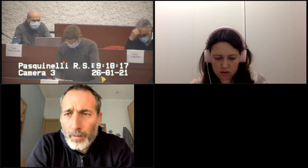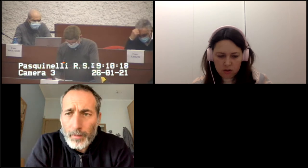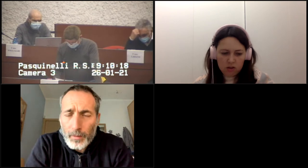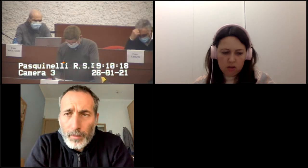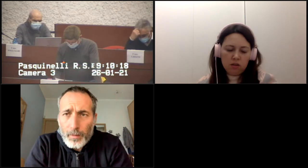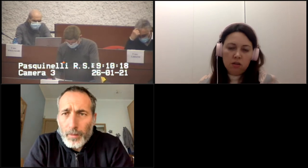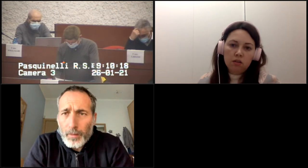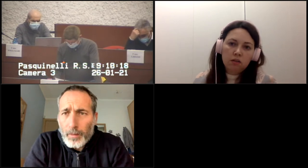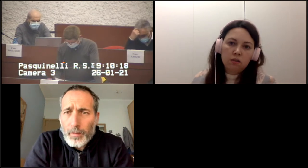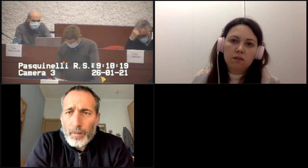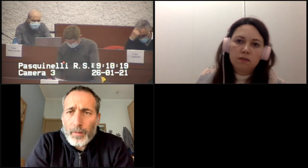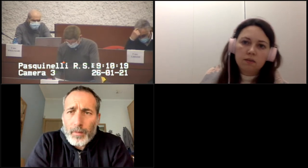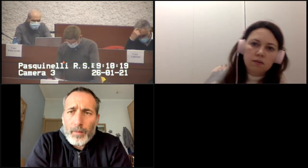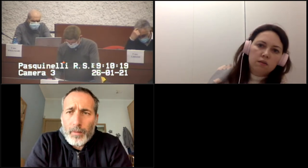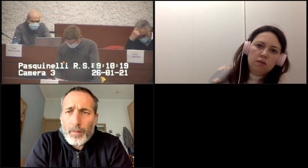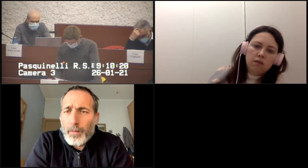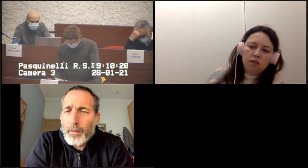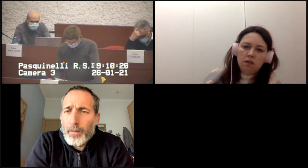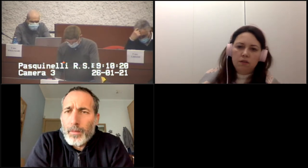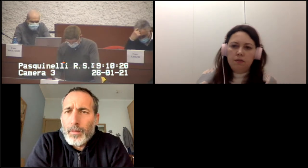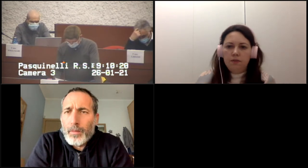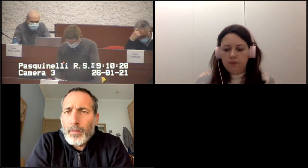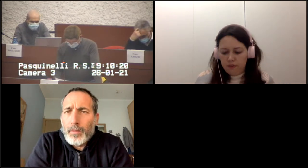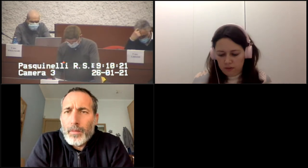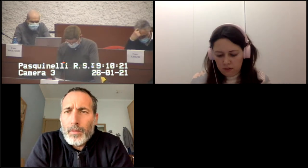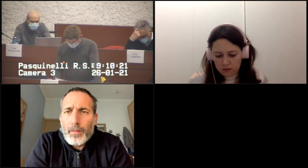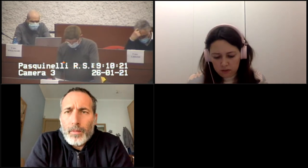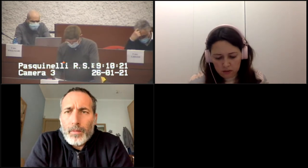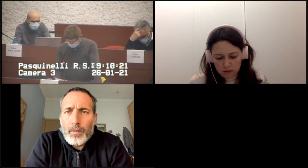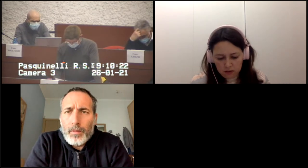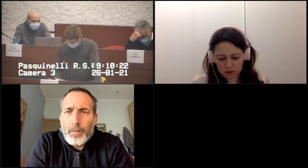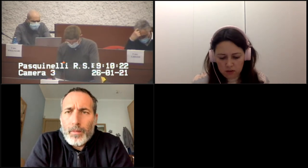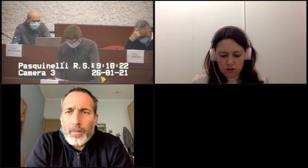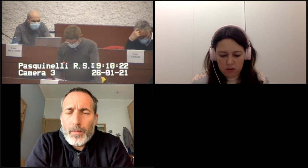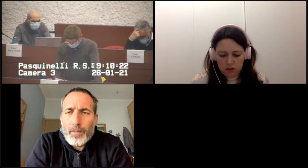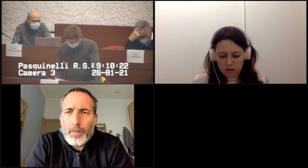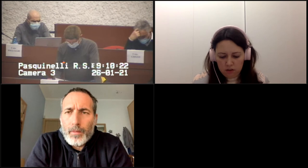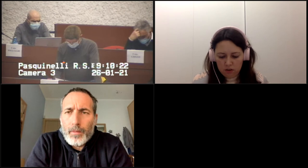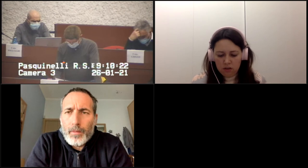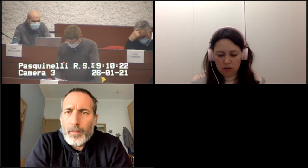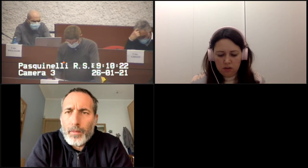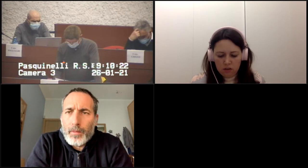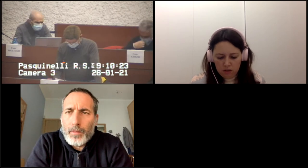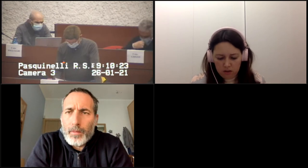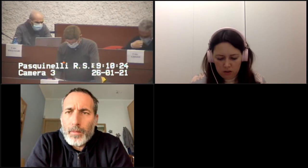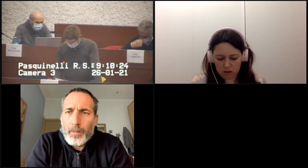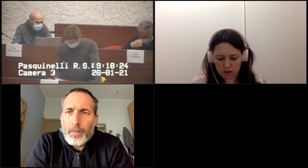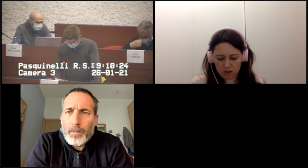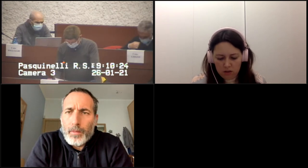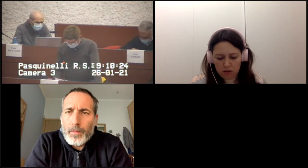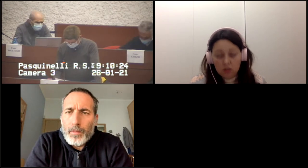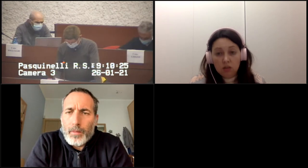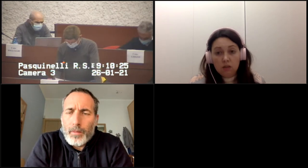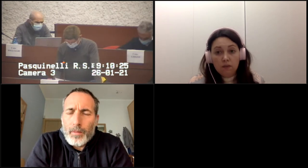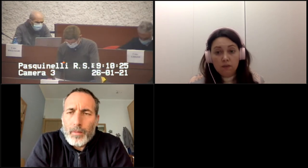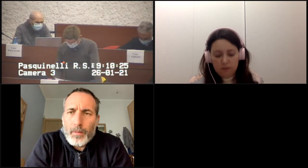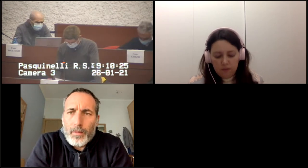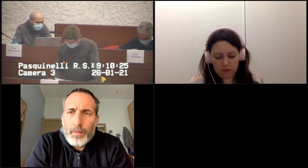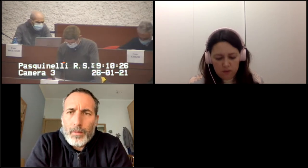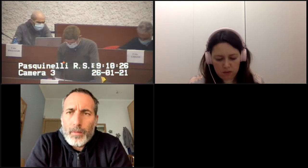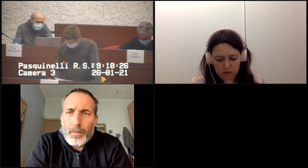PGT che verrà approvato nei prossimi mesi. Ritengo che, tassello dopo tassello, stiamo facendo un ottimo lavoro